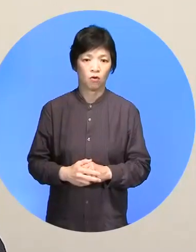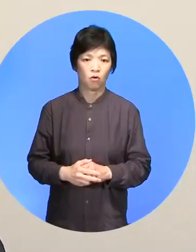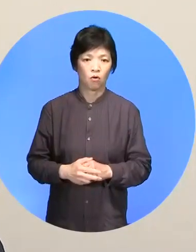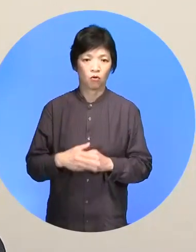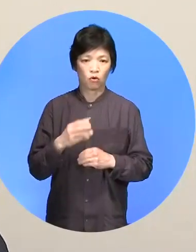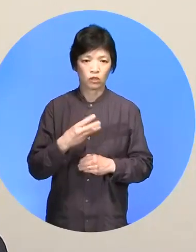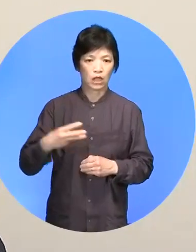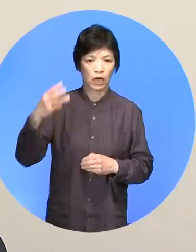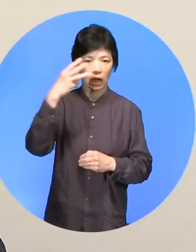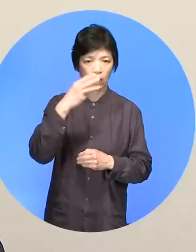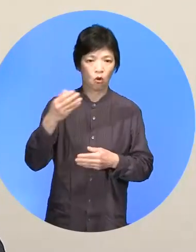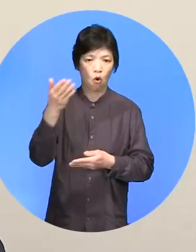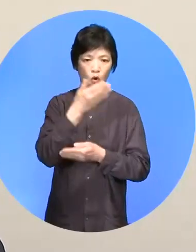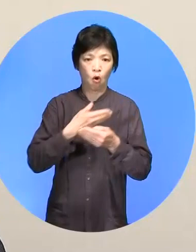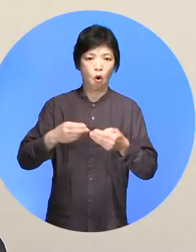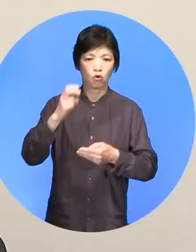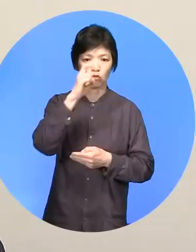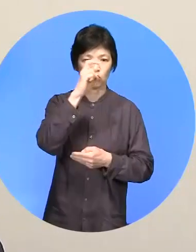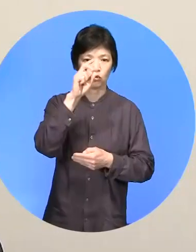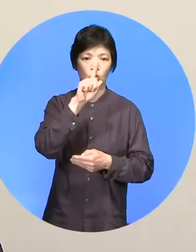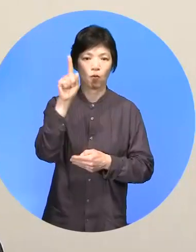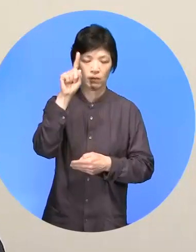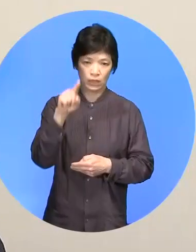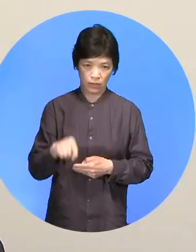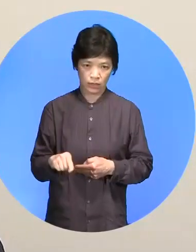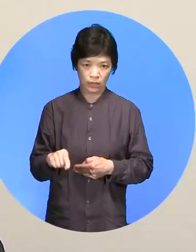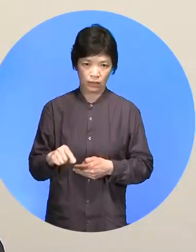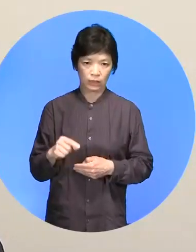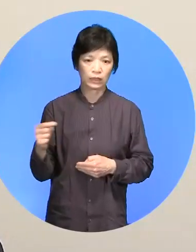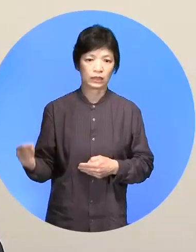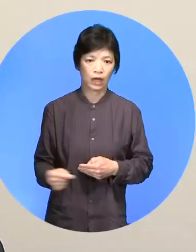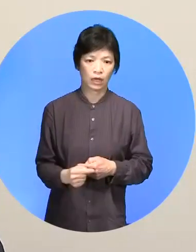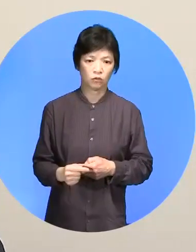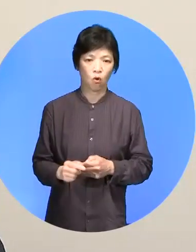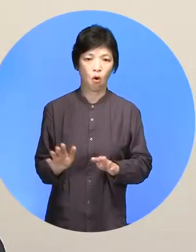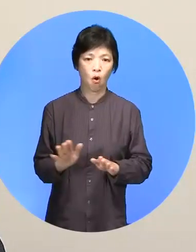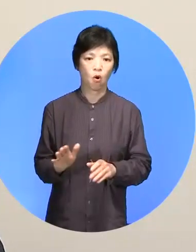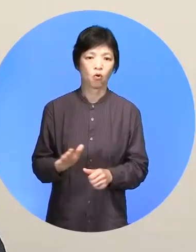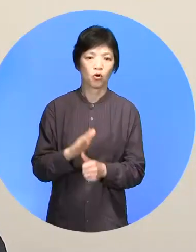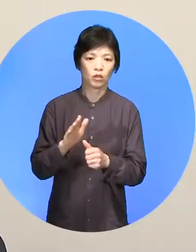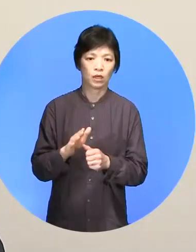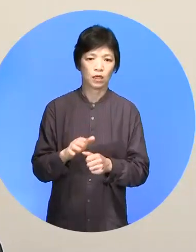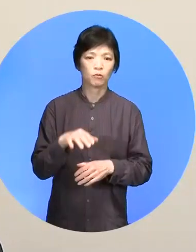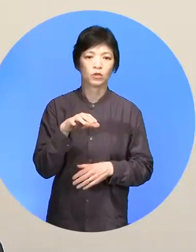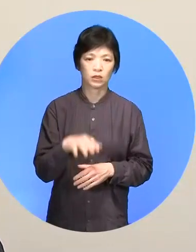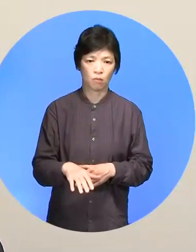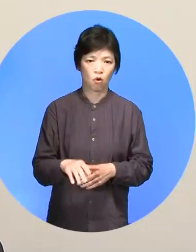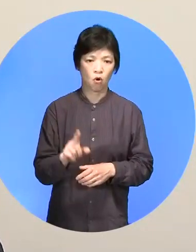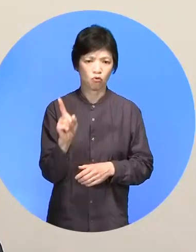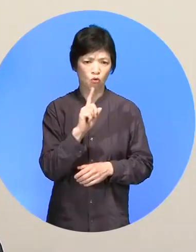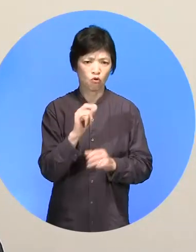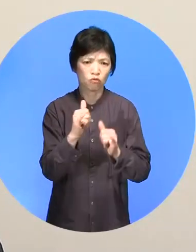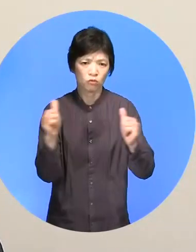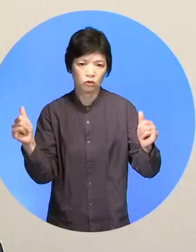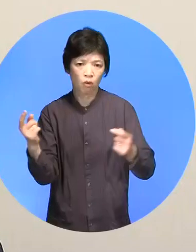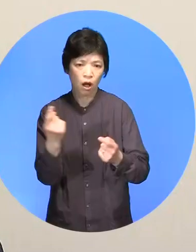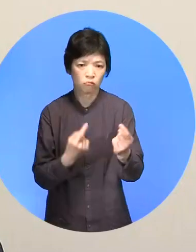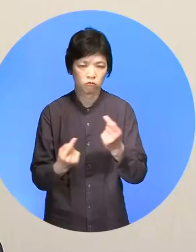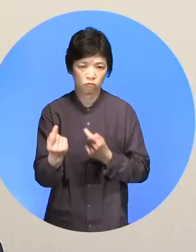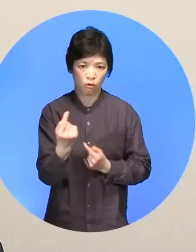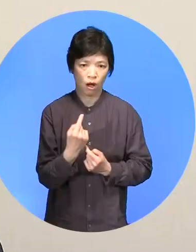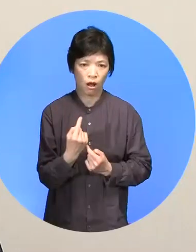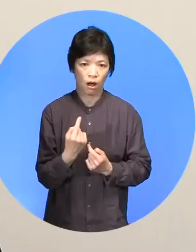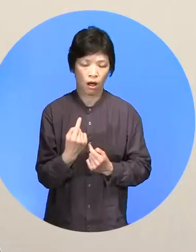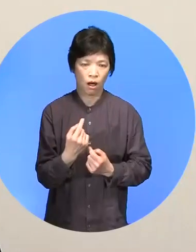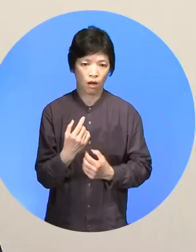階の青少年の交流ロビーであったり、1階ののびのび子育てプラザであっても、最初どういう方が来られるのかなということで、すごくです